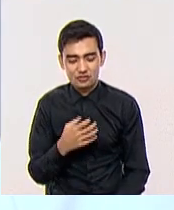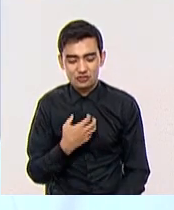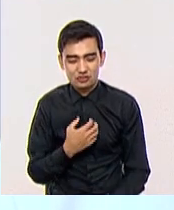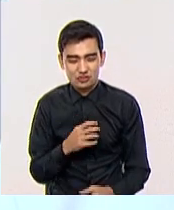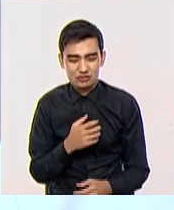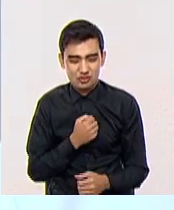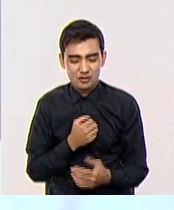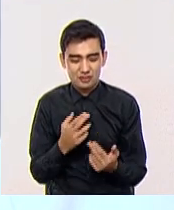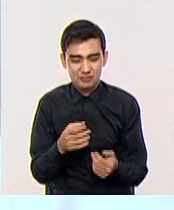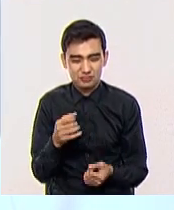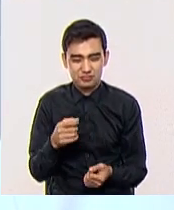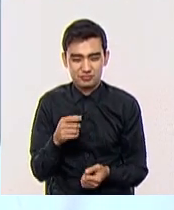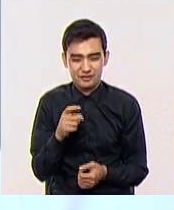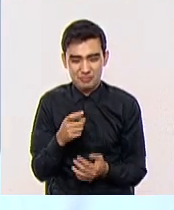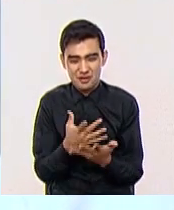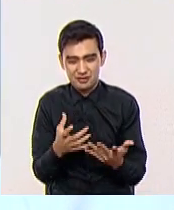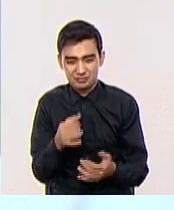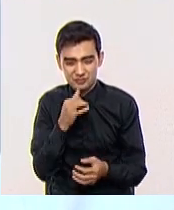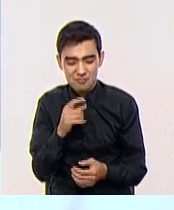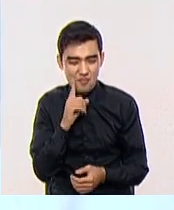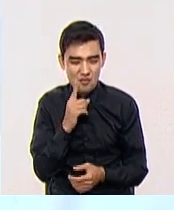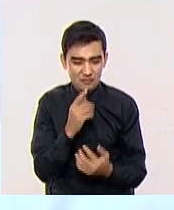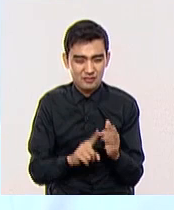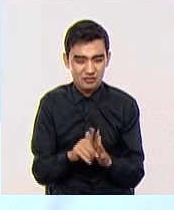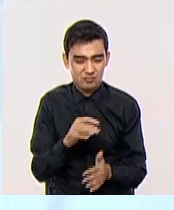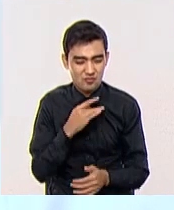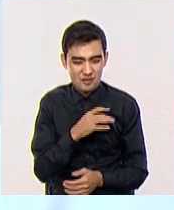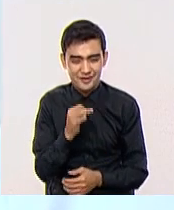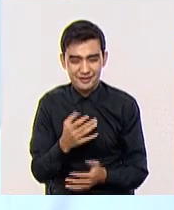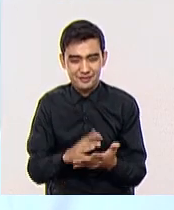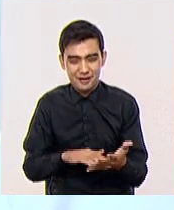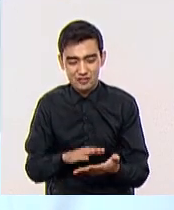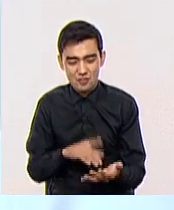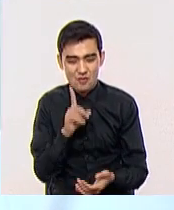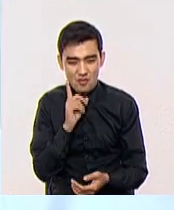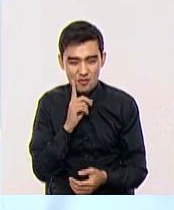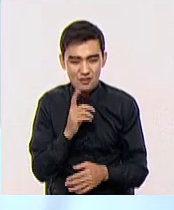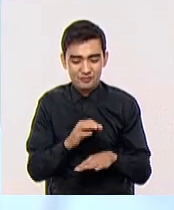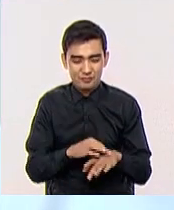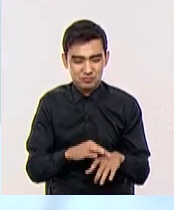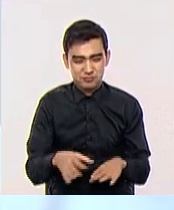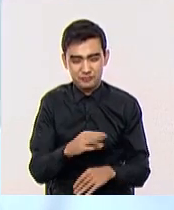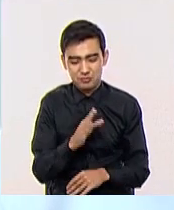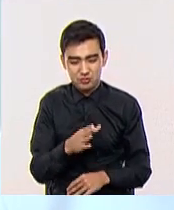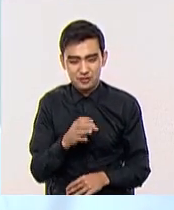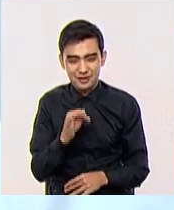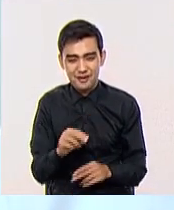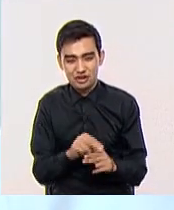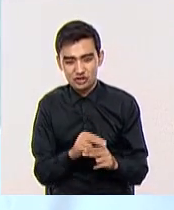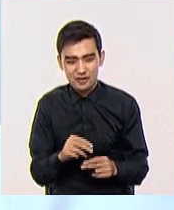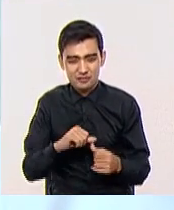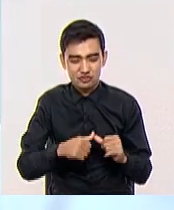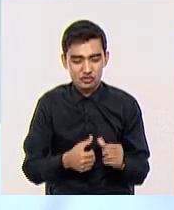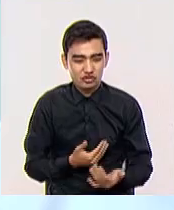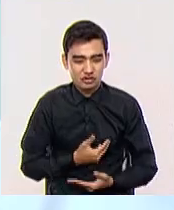синтетикалық есірткіні қолданатындар көбінесе жасөспірімдер. Әрі қарай жалғаса берсе, дерт жасарып, жастарымыз ауру болады. Ал оларды емдеу өмір